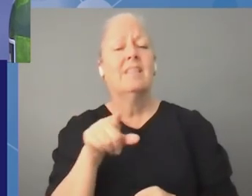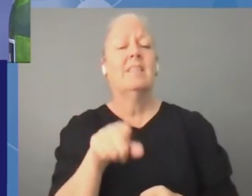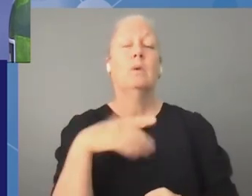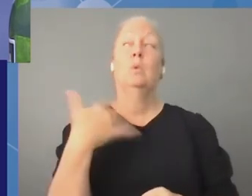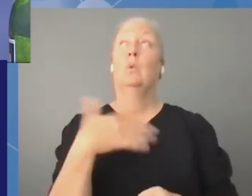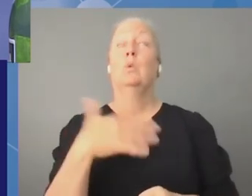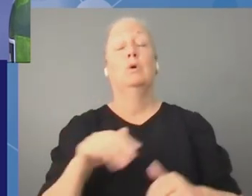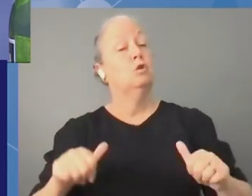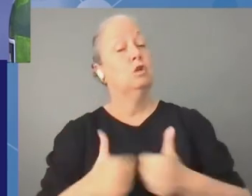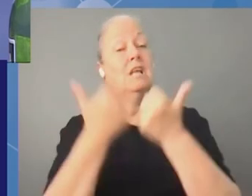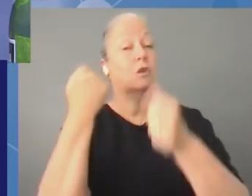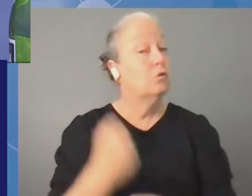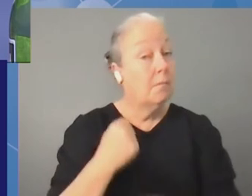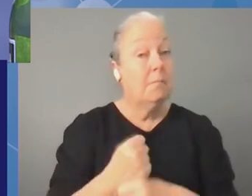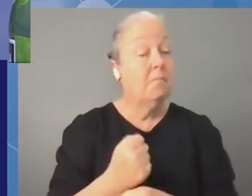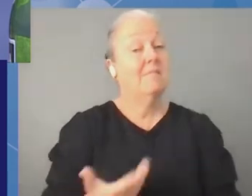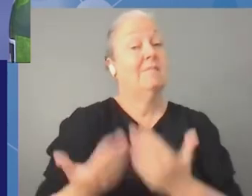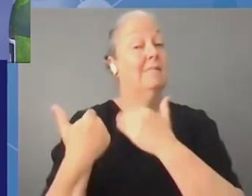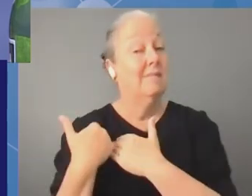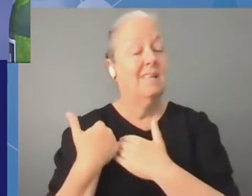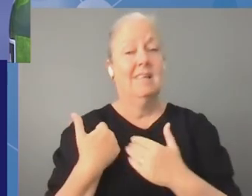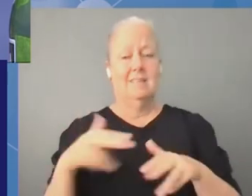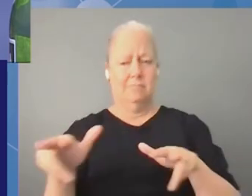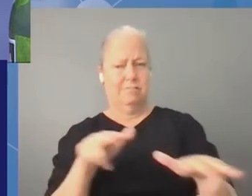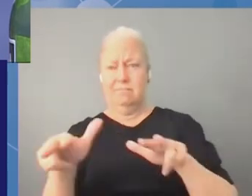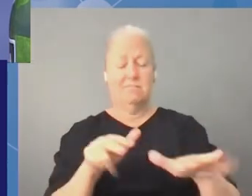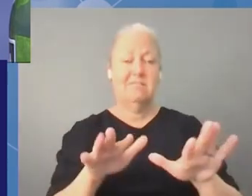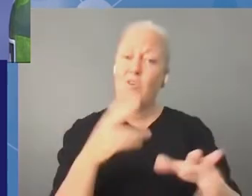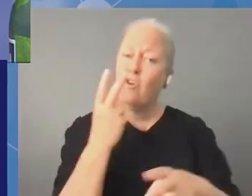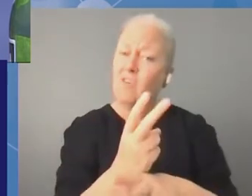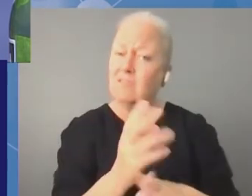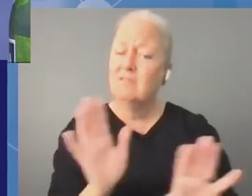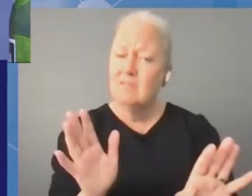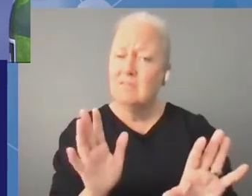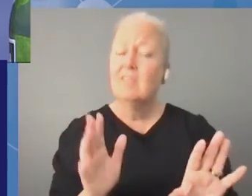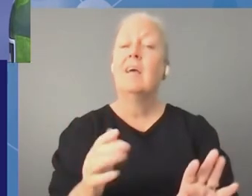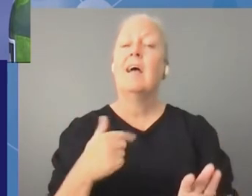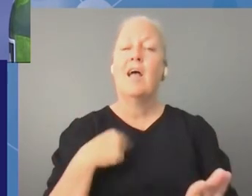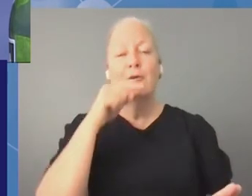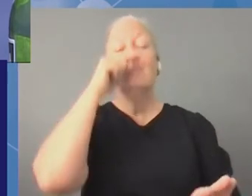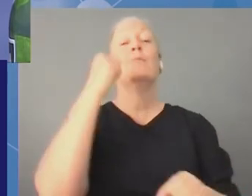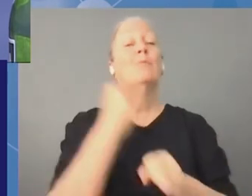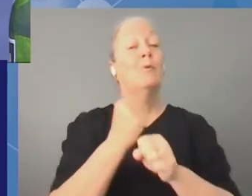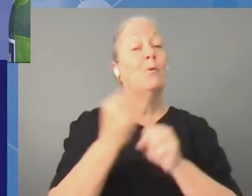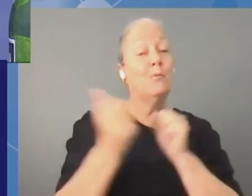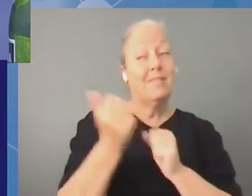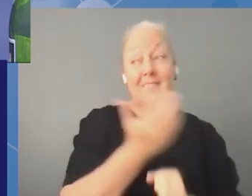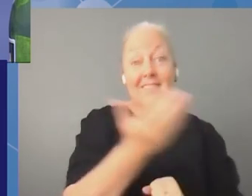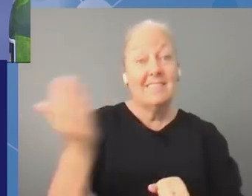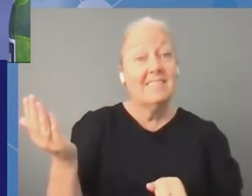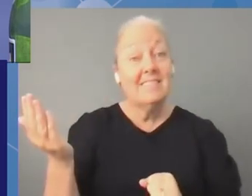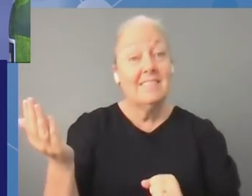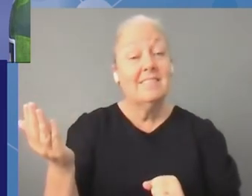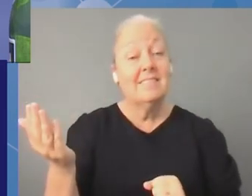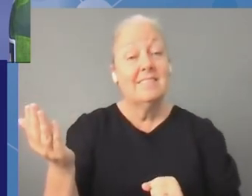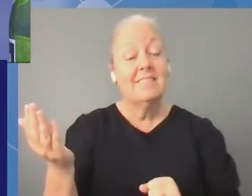是感谢这个顾问组，多方顾问组 这个在2021年的这个条